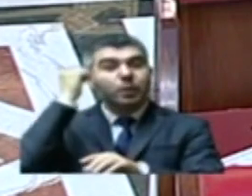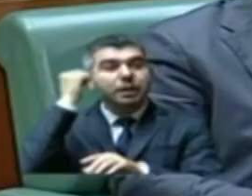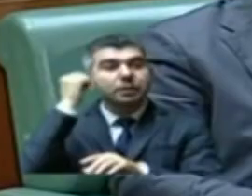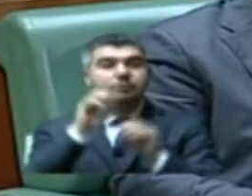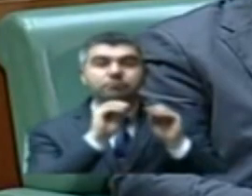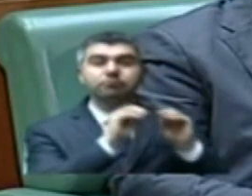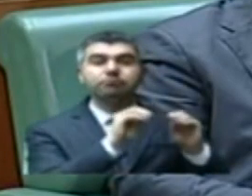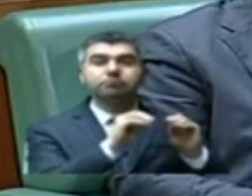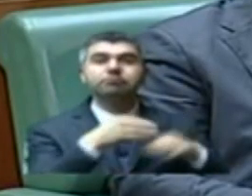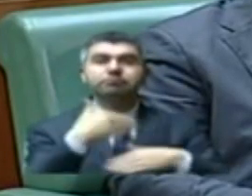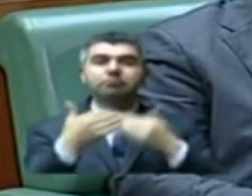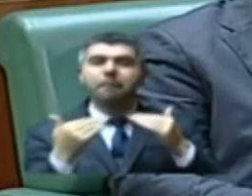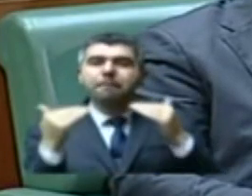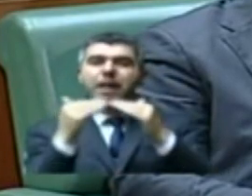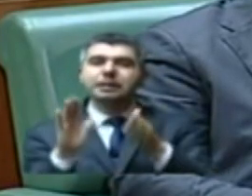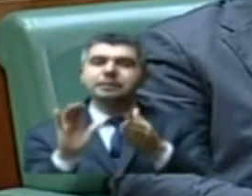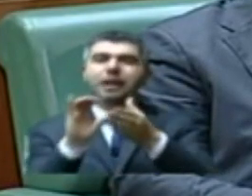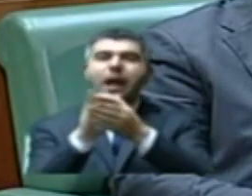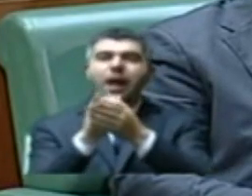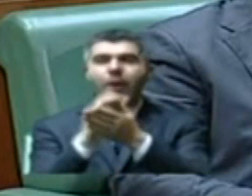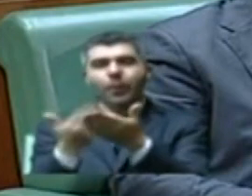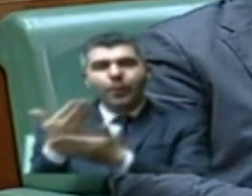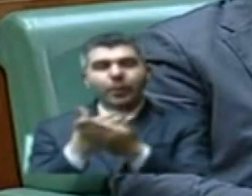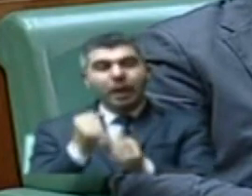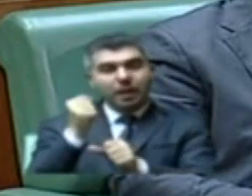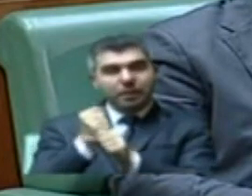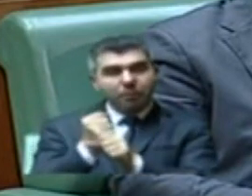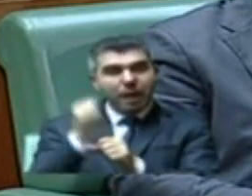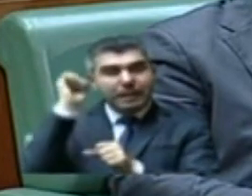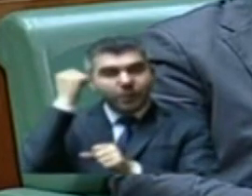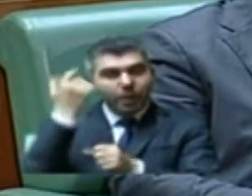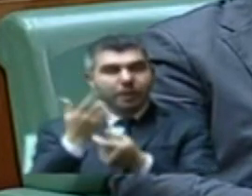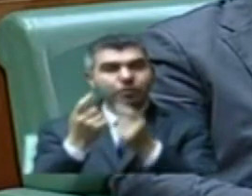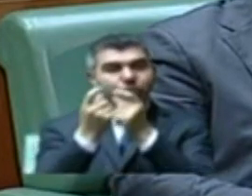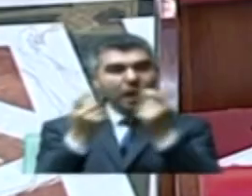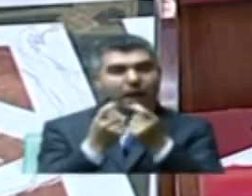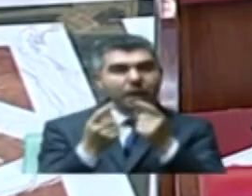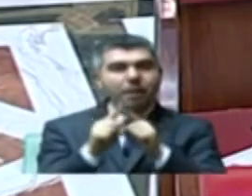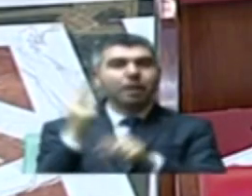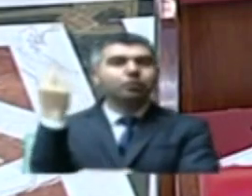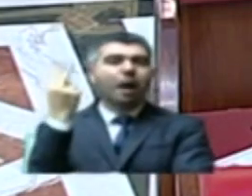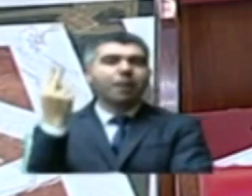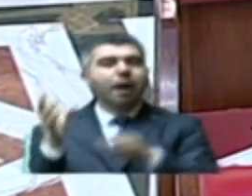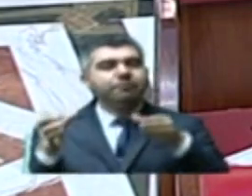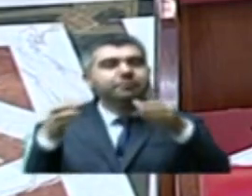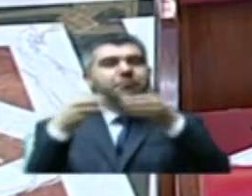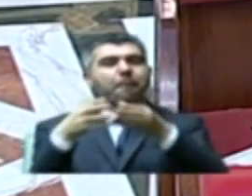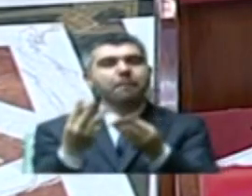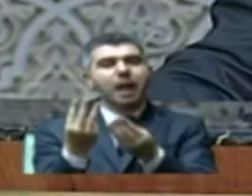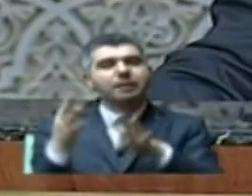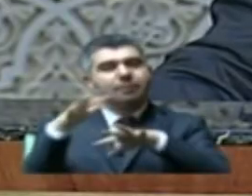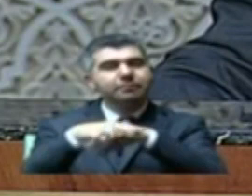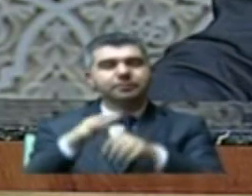الجامعات، وهكذا يحصل هذا النوع من التعاون ما بين القطاع ديال التشغيل، القطاع ديال التكوين والمقاوله باش نحلوا هذه المعادله هذه. شكرا جزيلا.